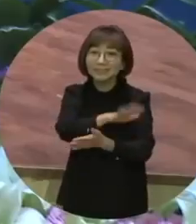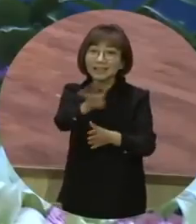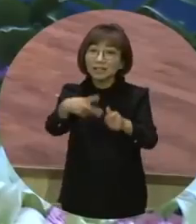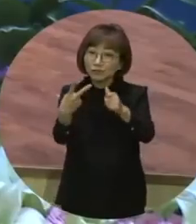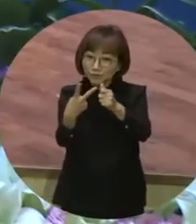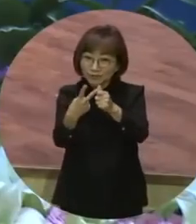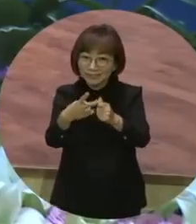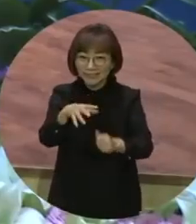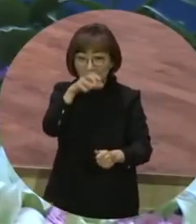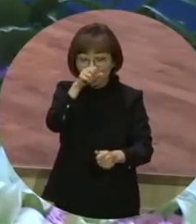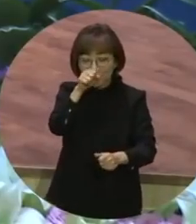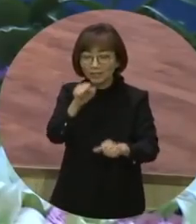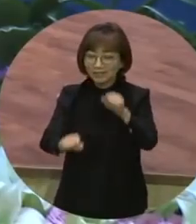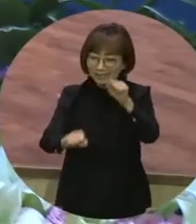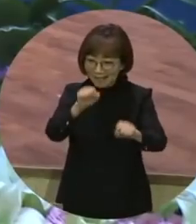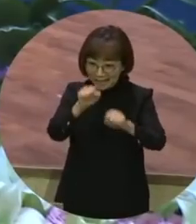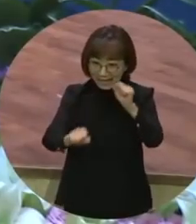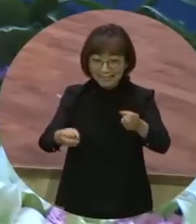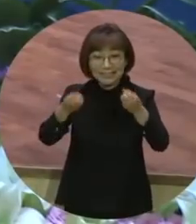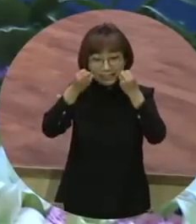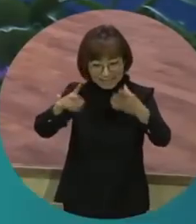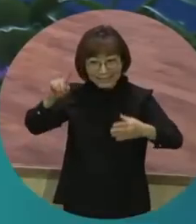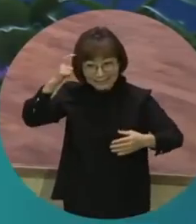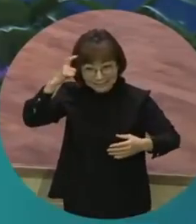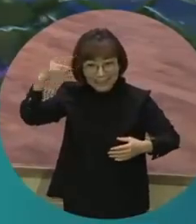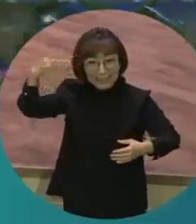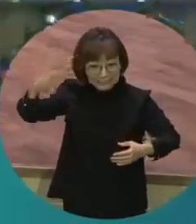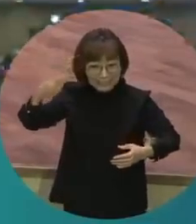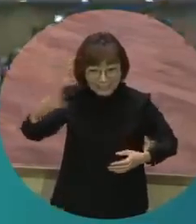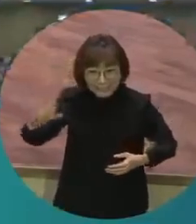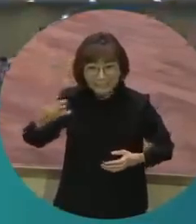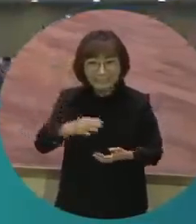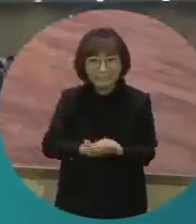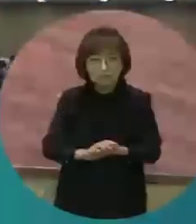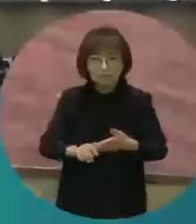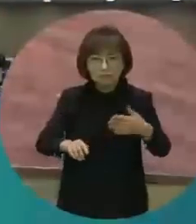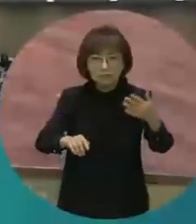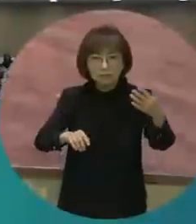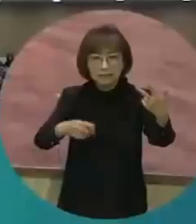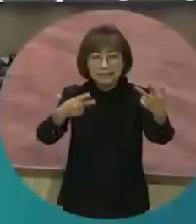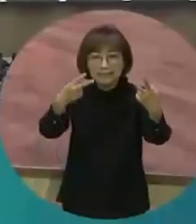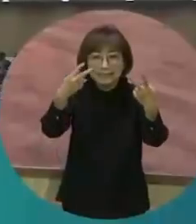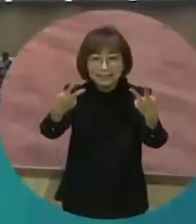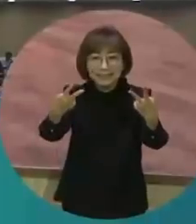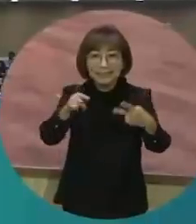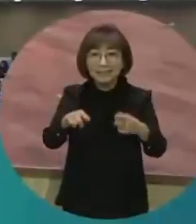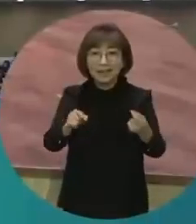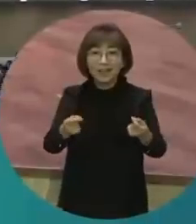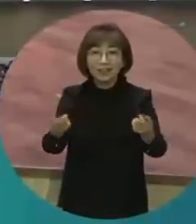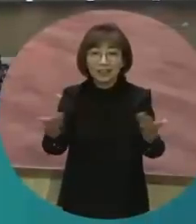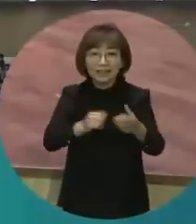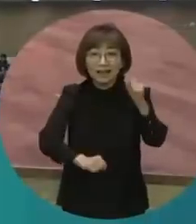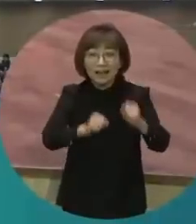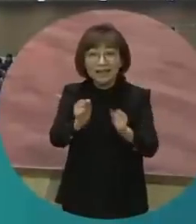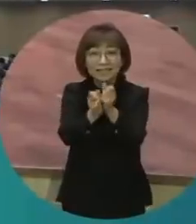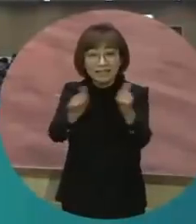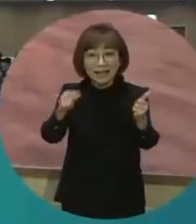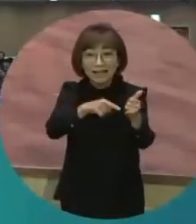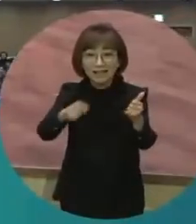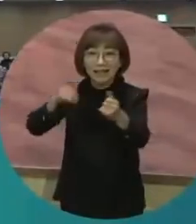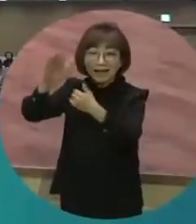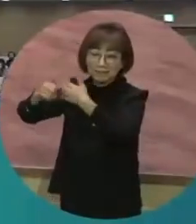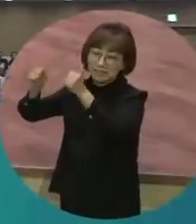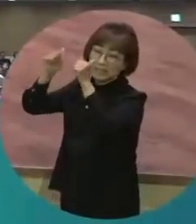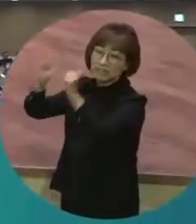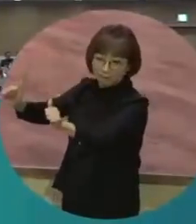번째로 선을 향하는 셔틀입니다. 2절로 4절입니다. 이런 일을 향하는 자에게 하나님의 심판이 진리대로